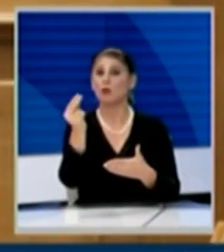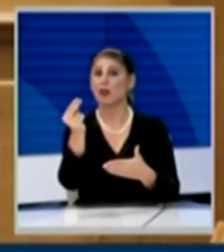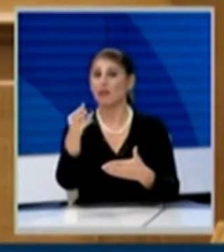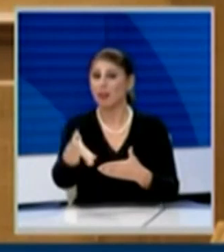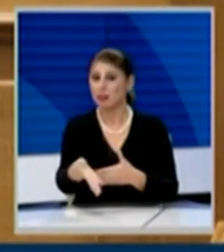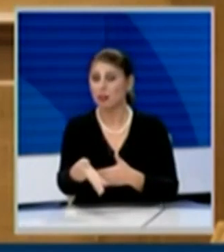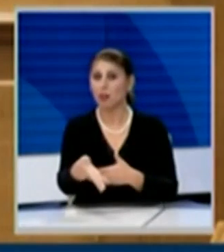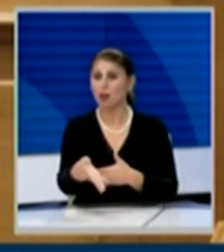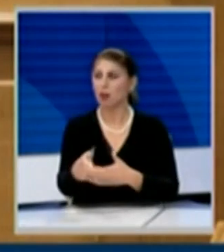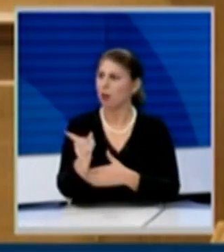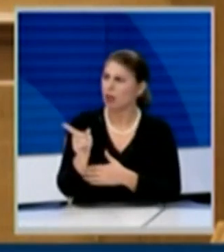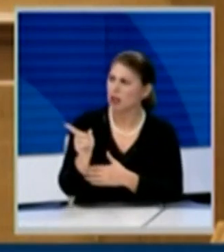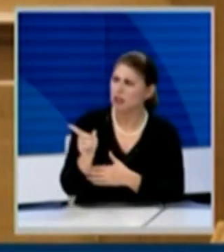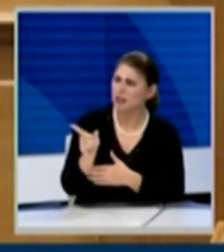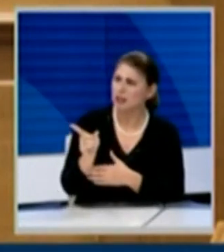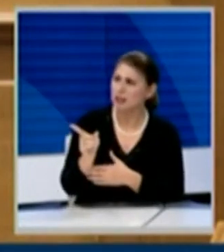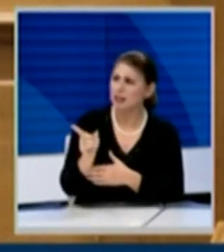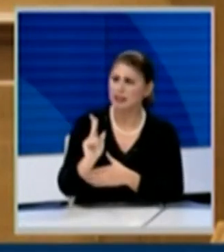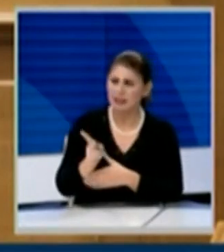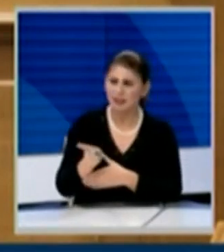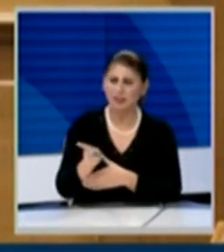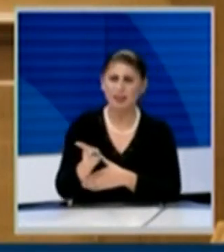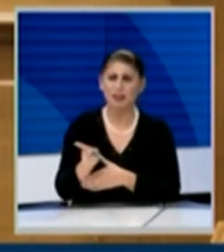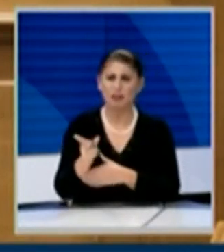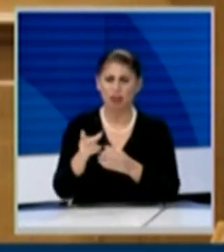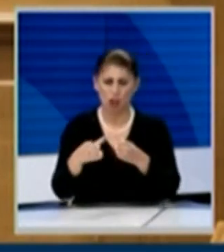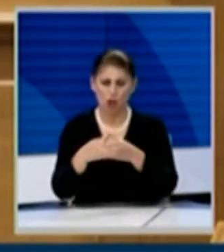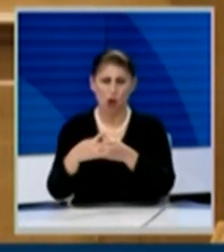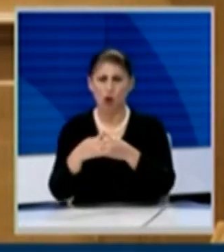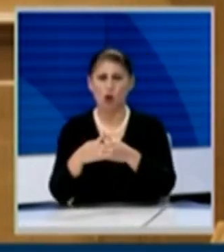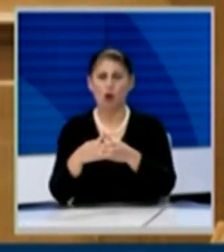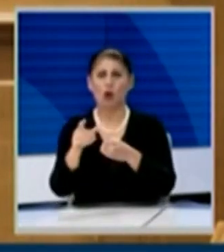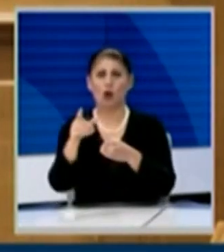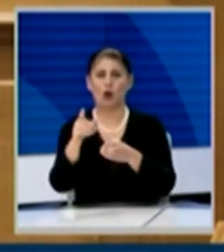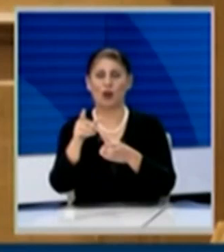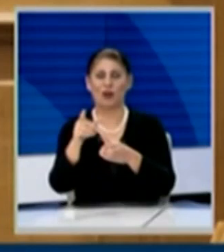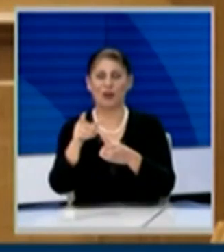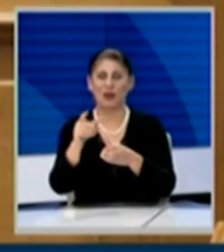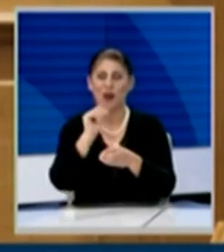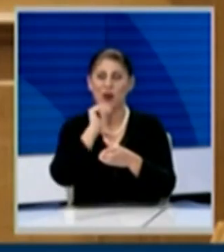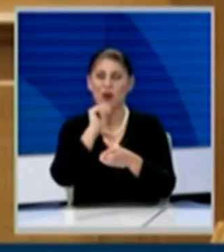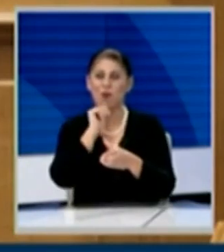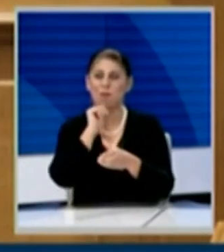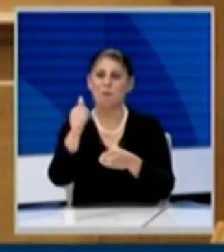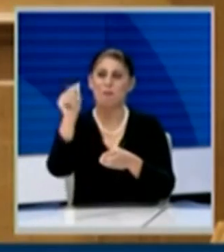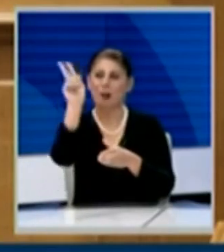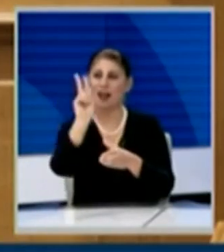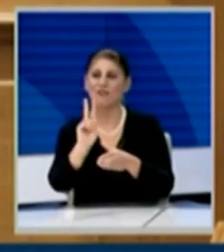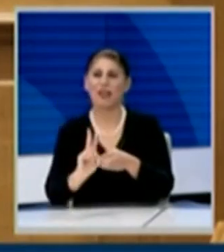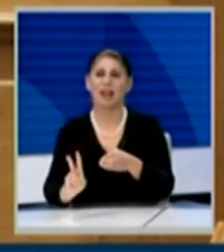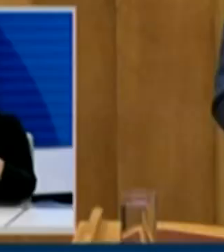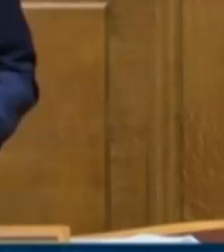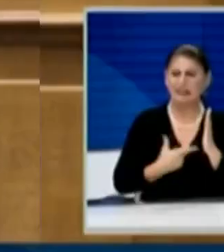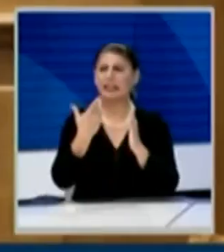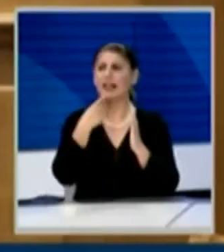σας. Εσείς κινδυνεύετε να γίνετε κόμμα Black Friday, μείον 50%, έτσι όπως αν συνεχίσετε